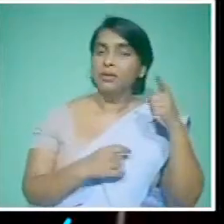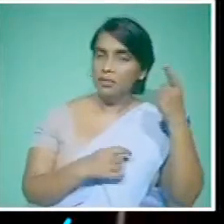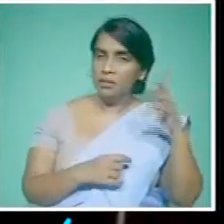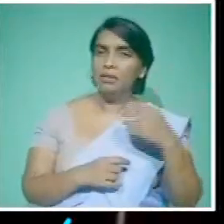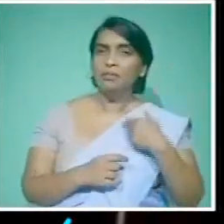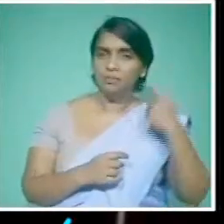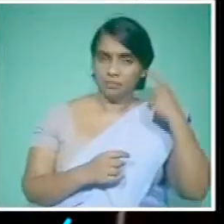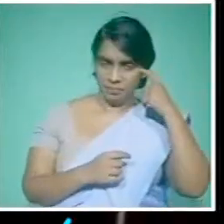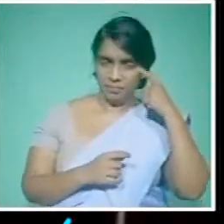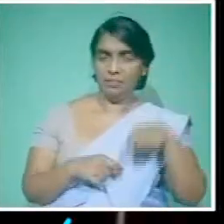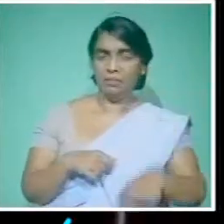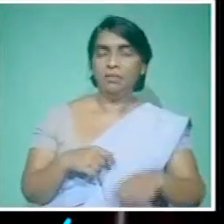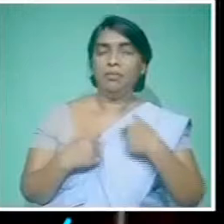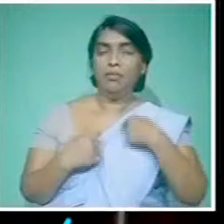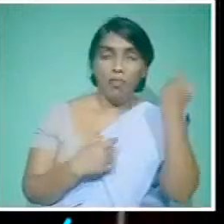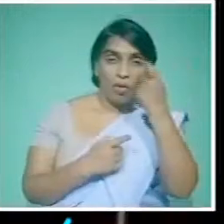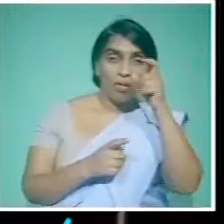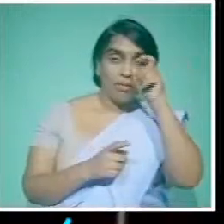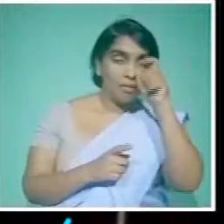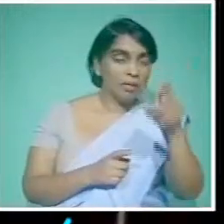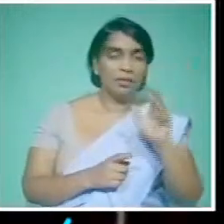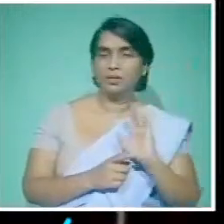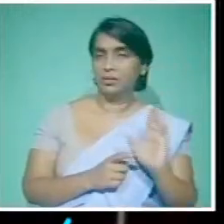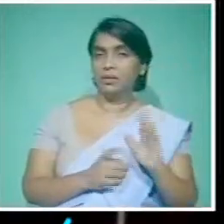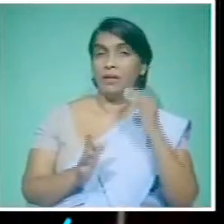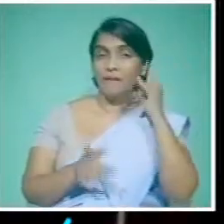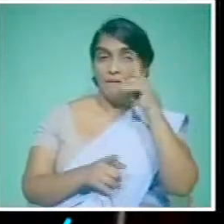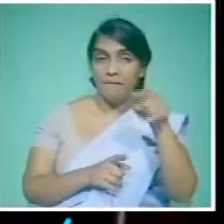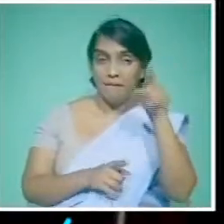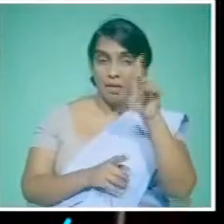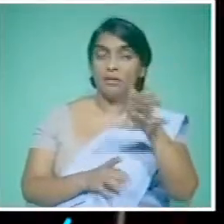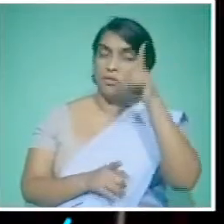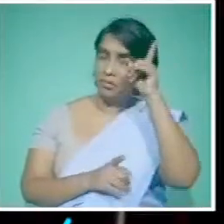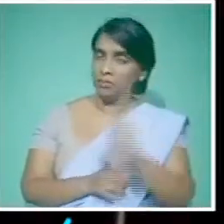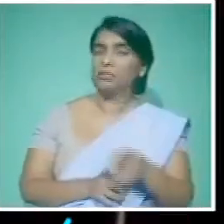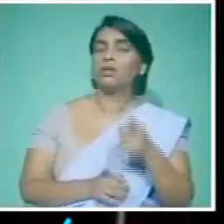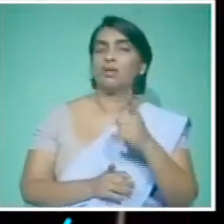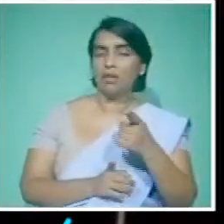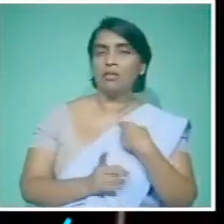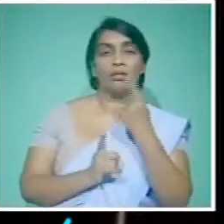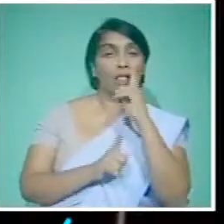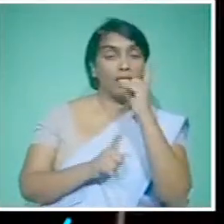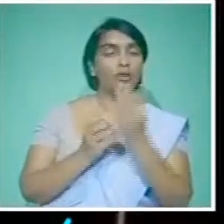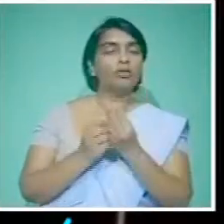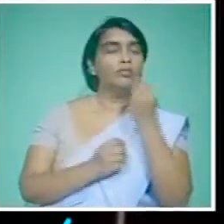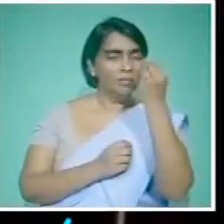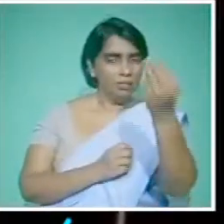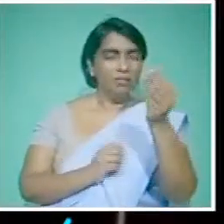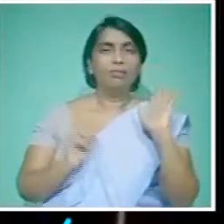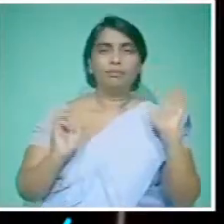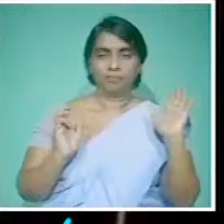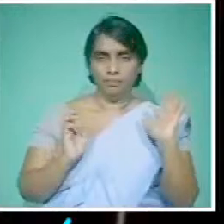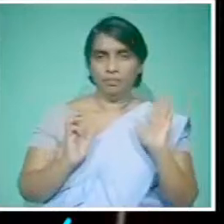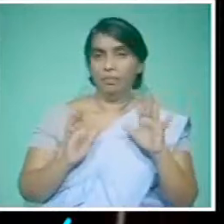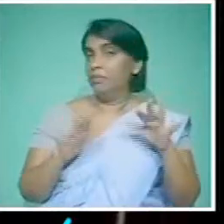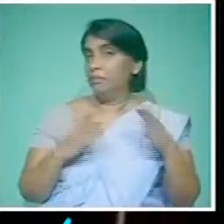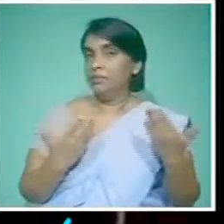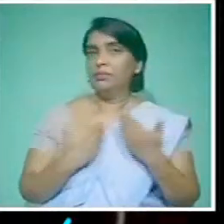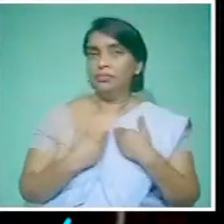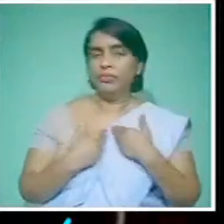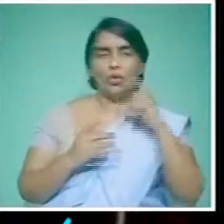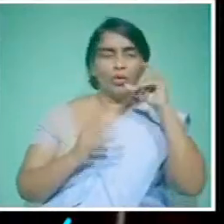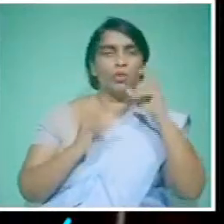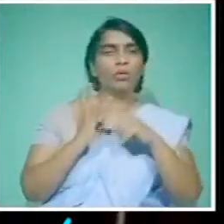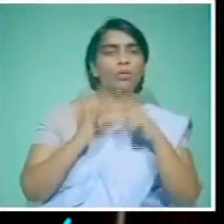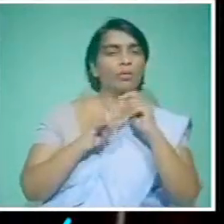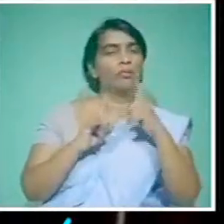හින්දා මම හිතනවා මේවා අපි හොයා බැලුවා වගේ නෙවෙයි වැරදි කරුවන්ට අනිවාර්යයෙන්ම අපි දඬුවම් දිය යුතුයි. නැත්තම් අපි මේ කෝප්